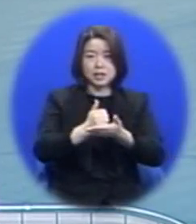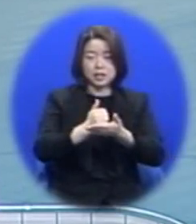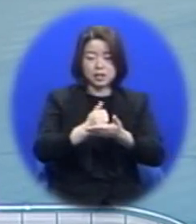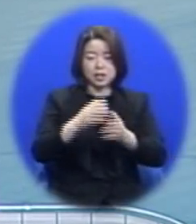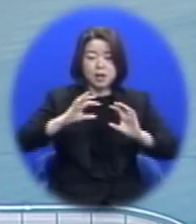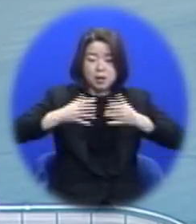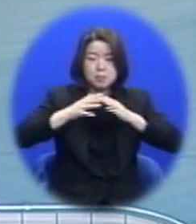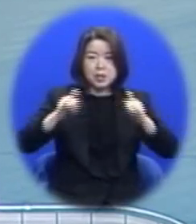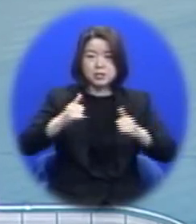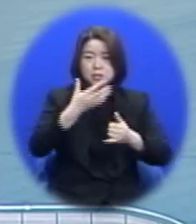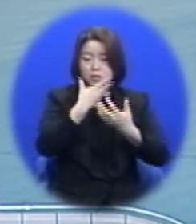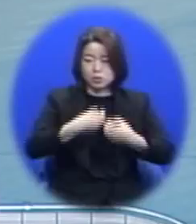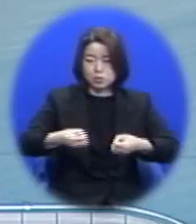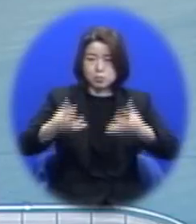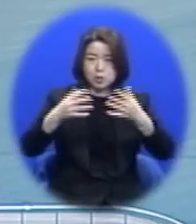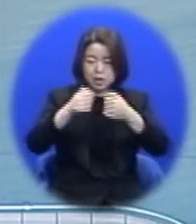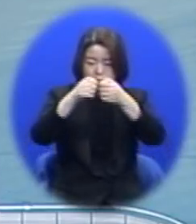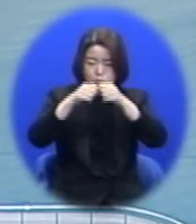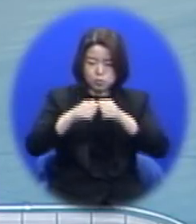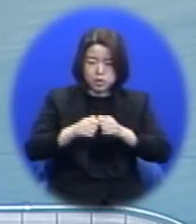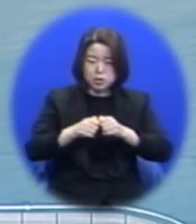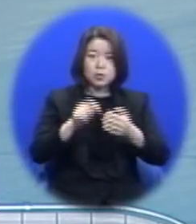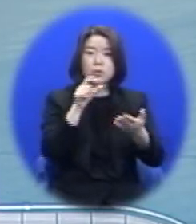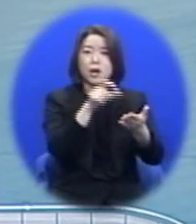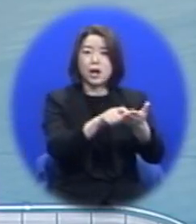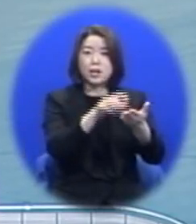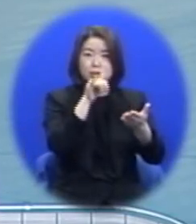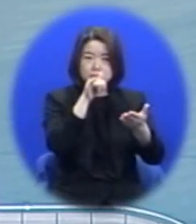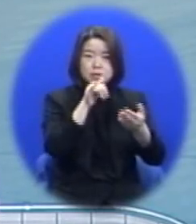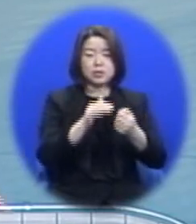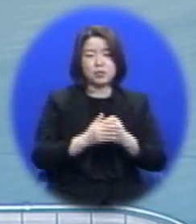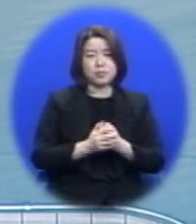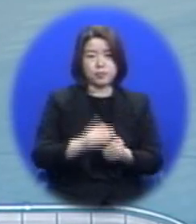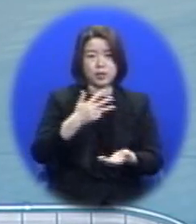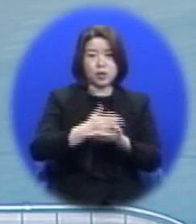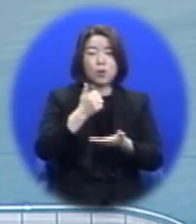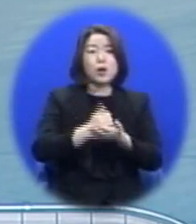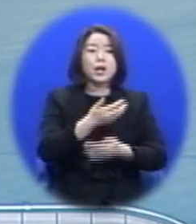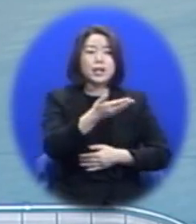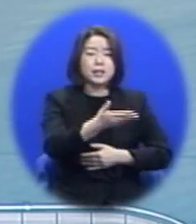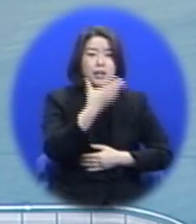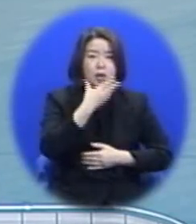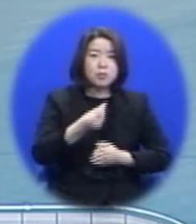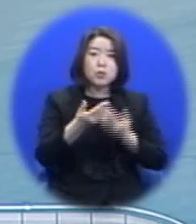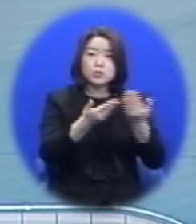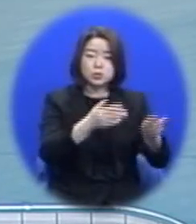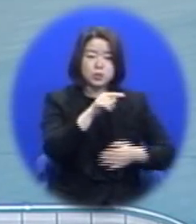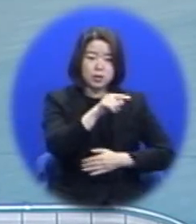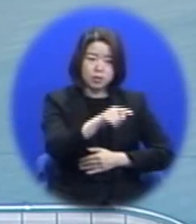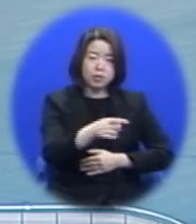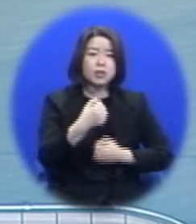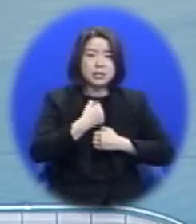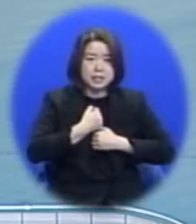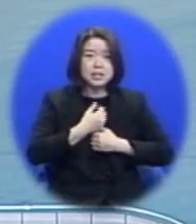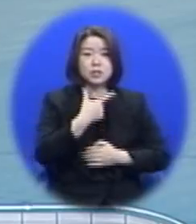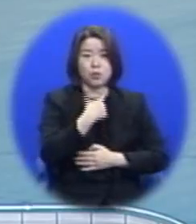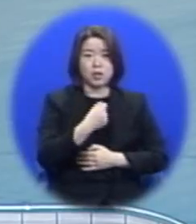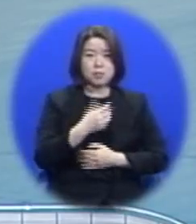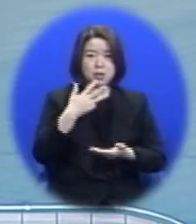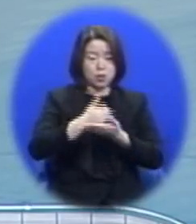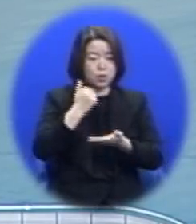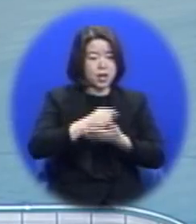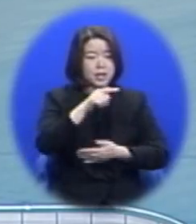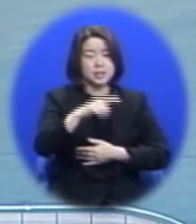아주 구체적으로 말씀하신 내용이 나옵니다. 여호와는 내게 복을 주시고 너를 지키시기를 원하며, 여호와는